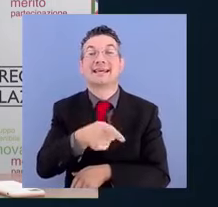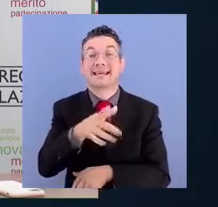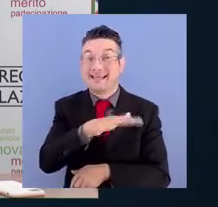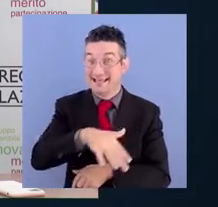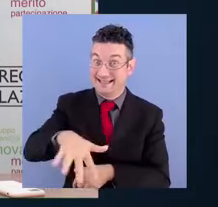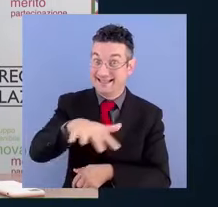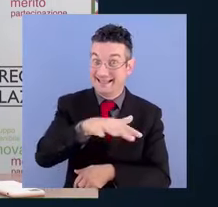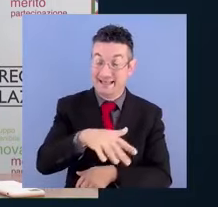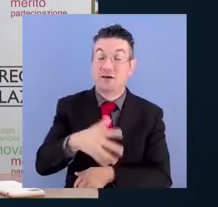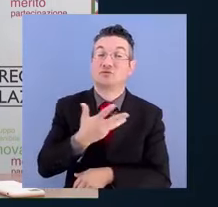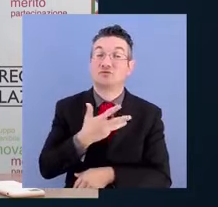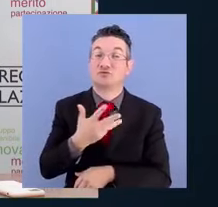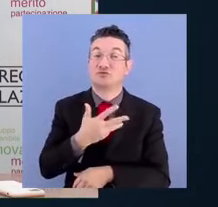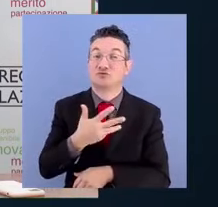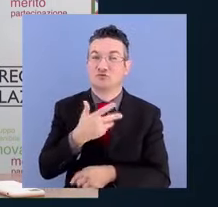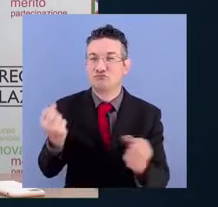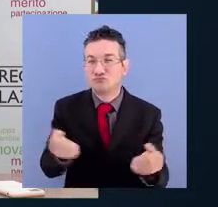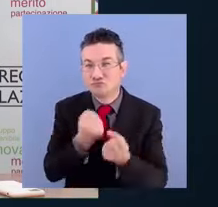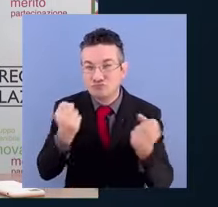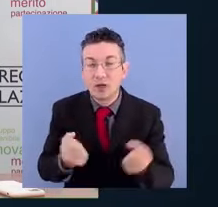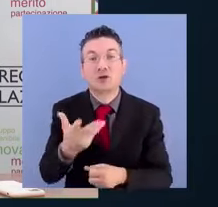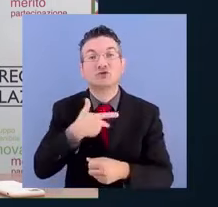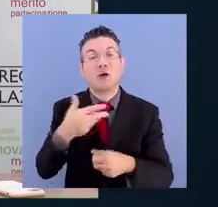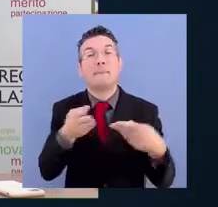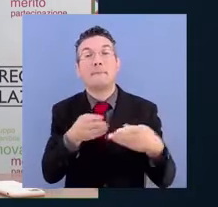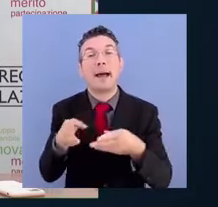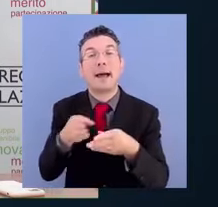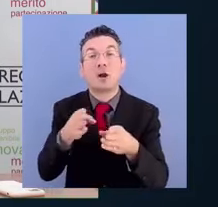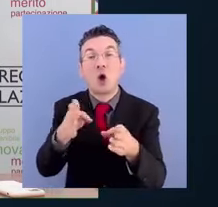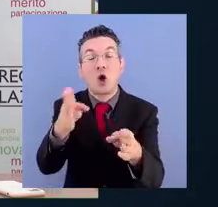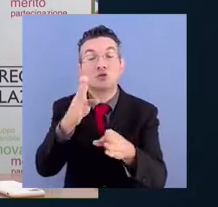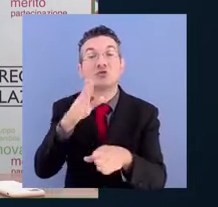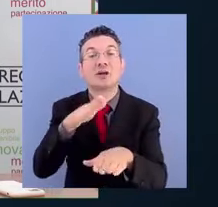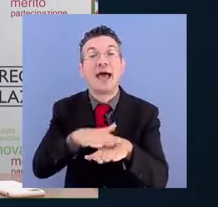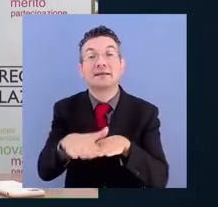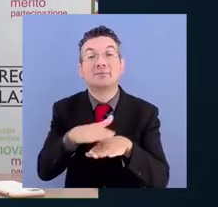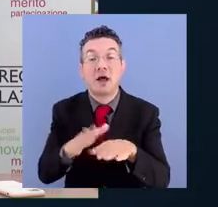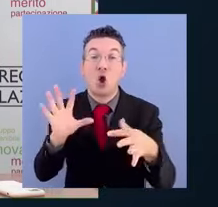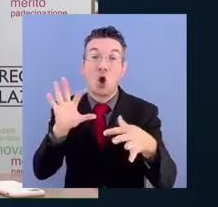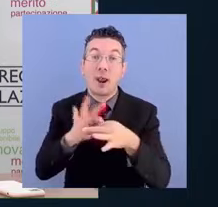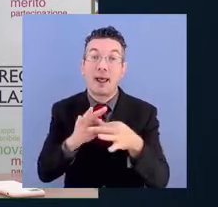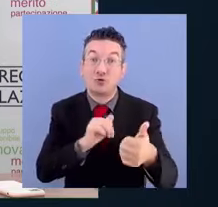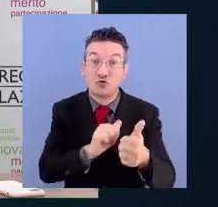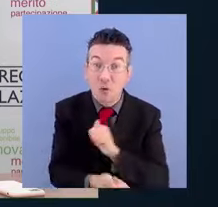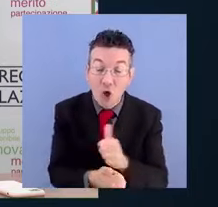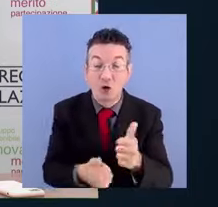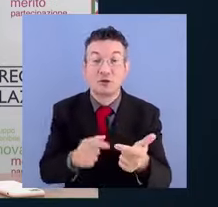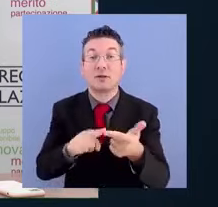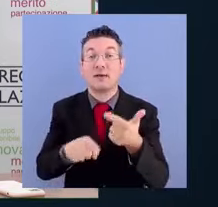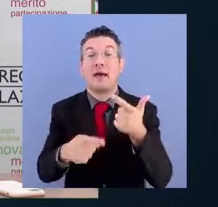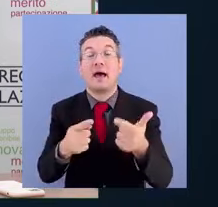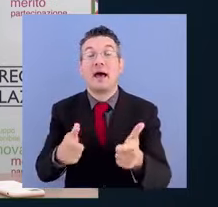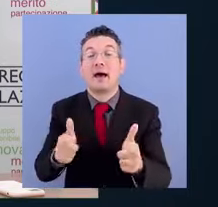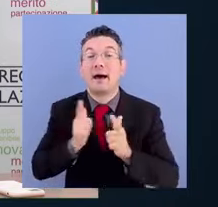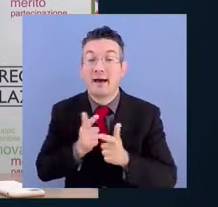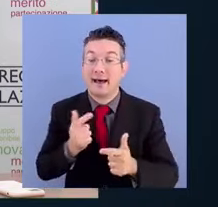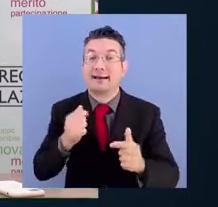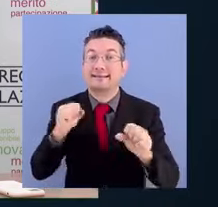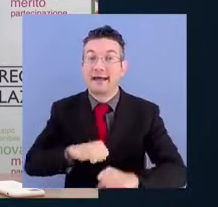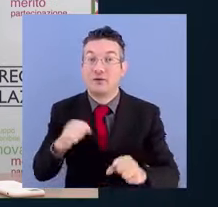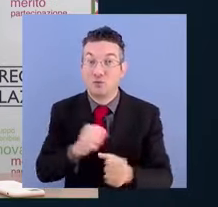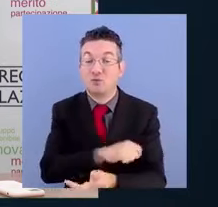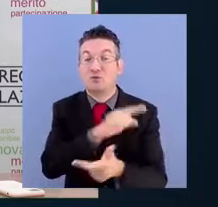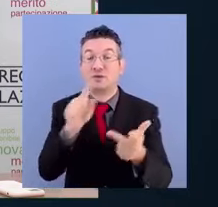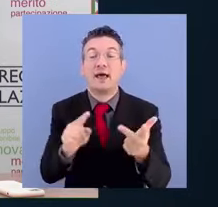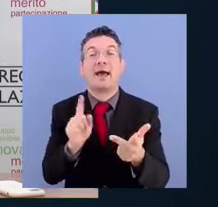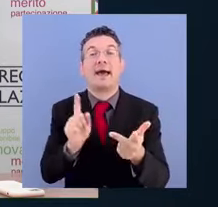che offre percorsi esperienziali legati allo sport legato al benessere legata alla golf è legato